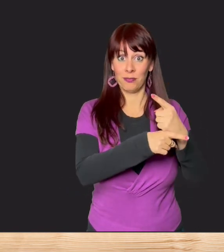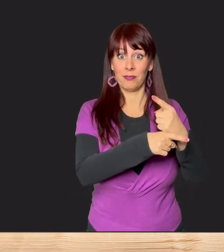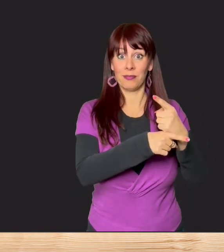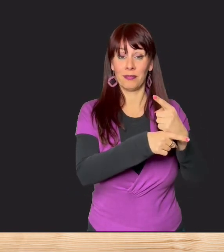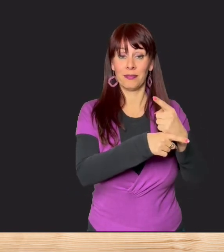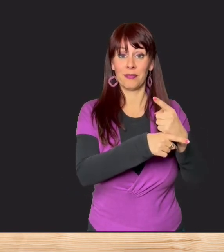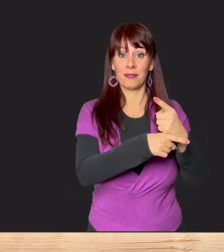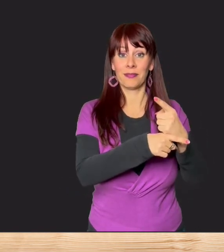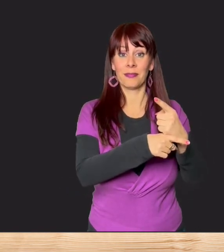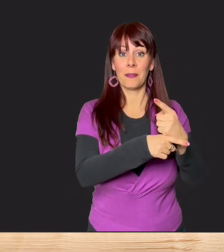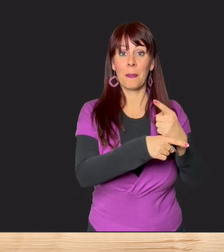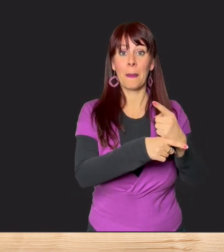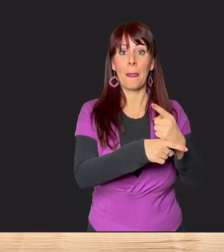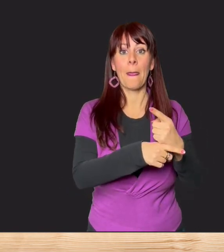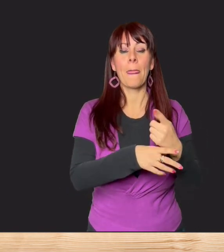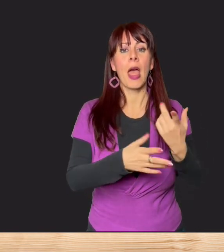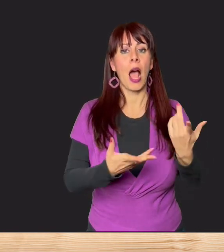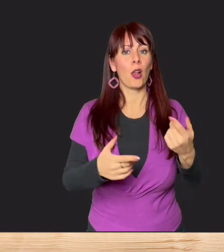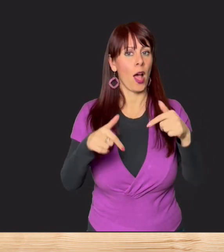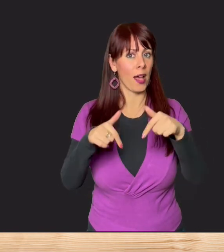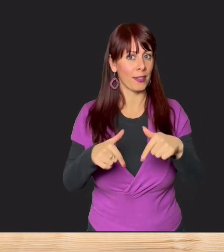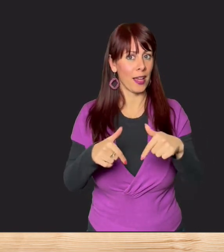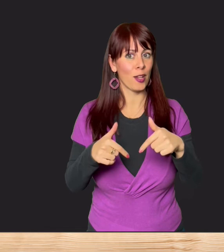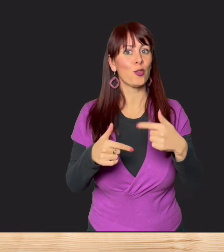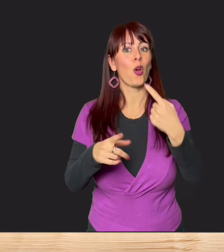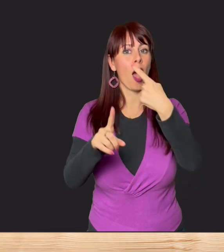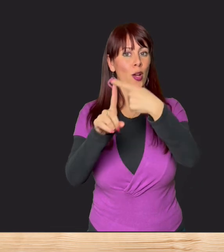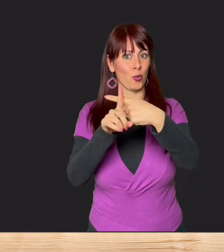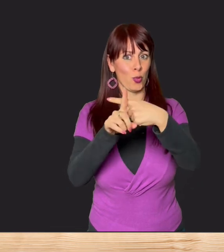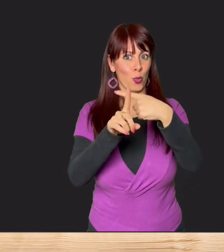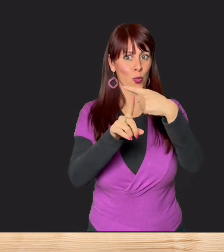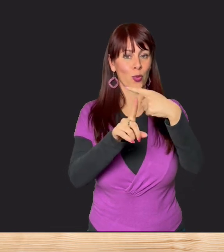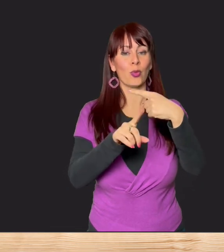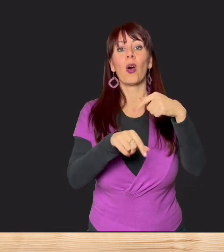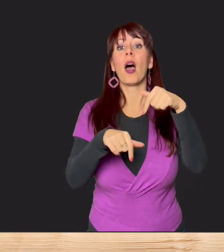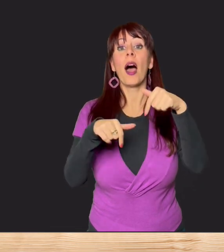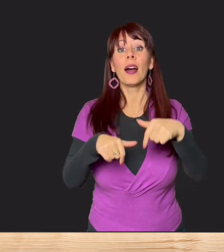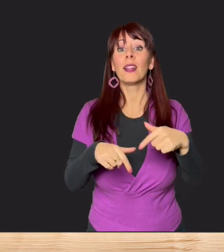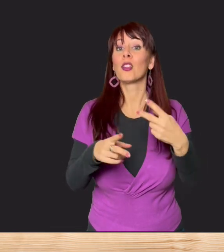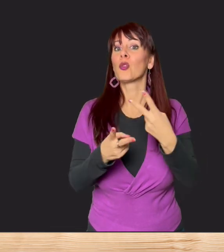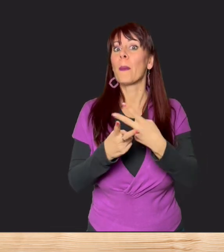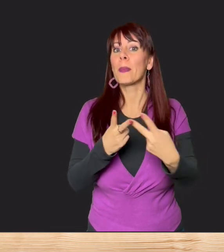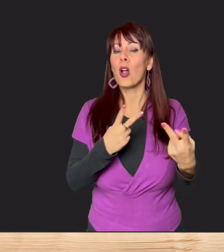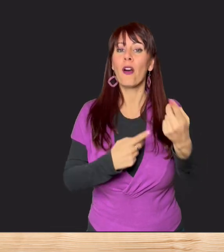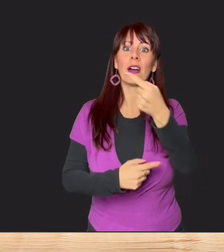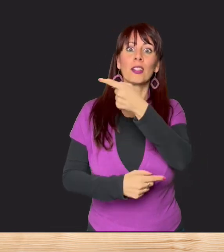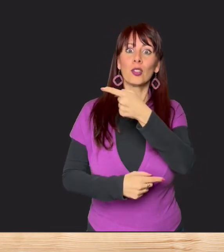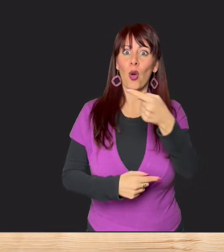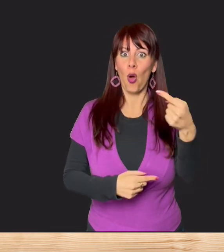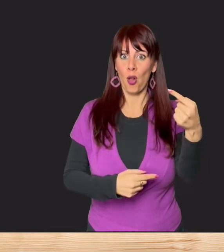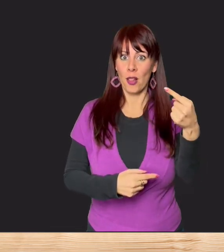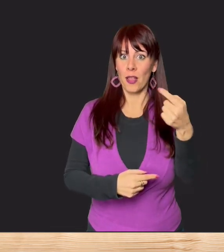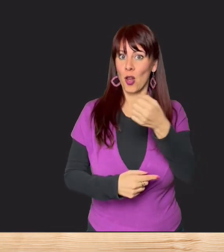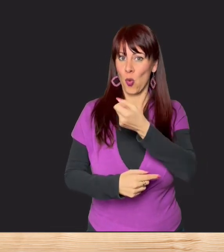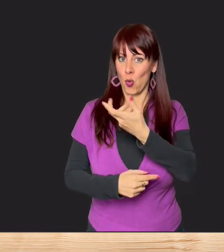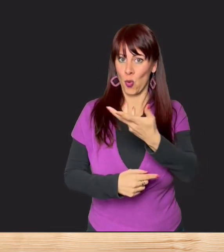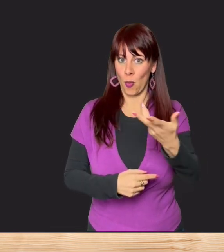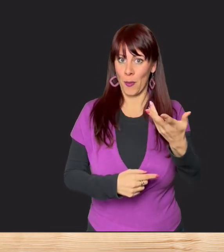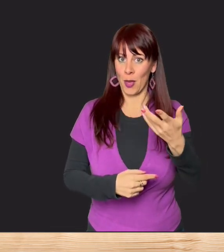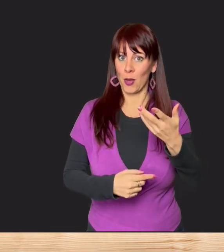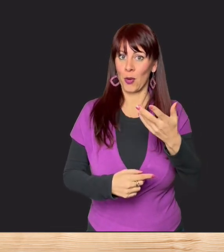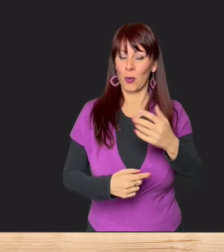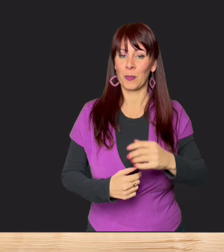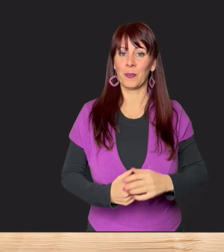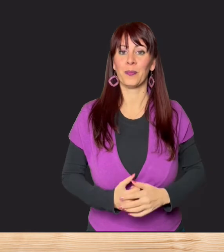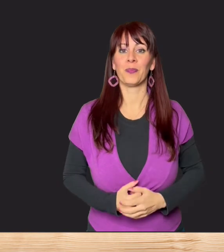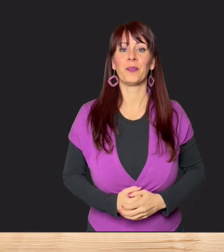se prima quindi abbiamo aggiunto un numero ora invece proviamo a togliere un numero e vediamo se la stessa